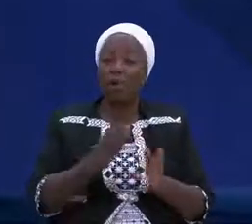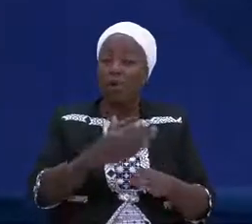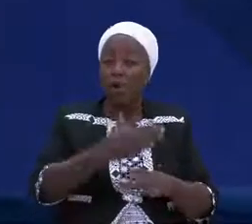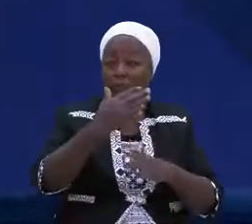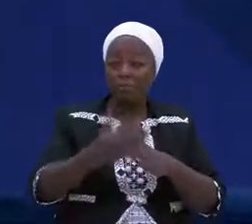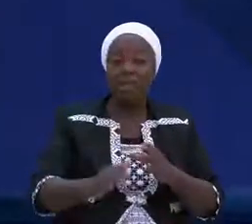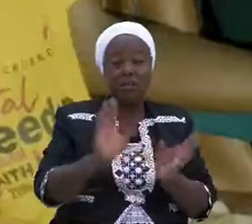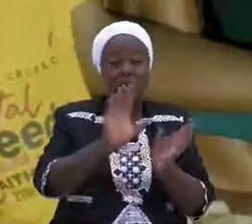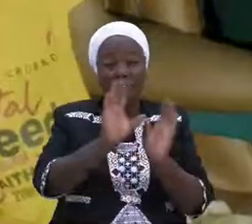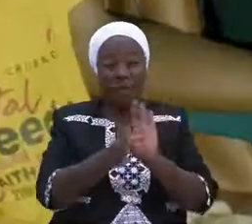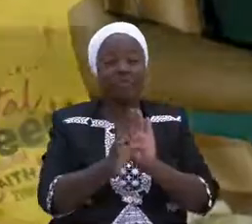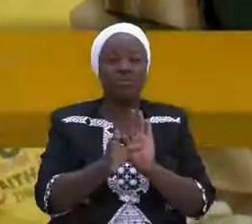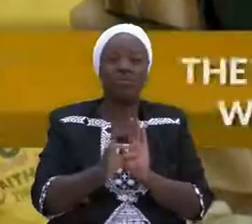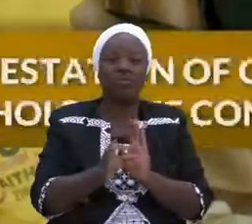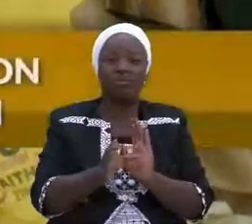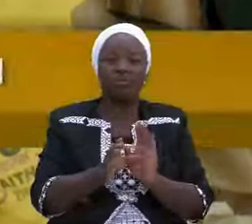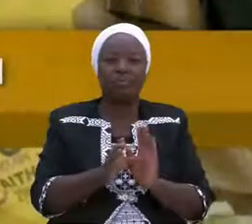La conversion complète.